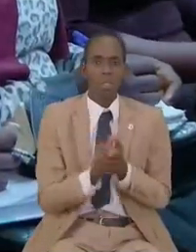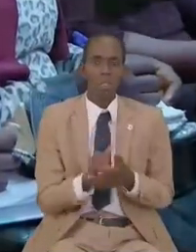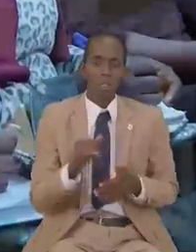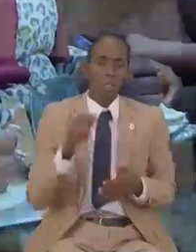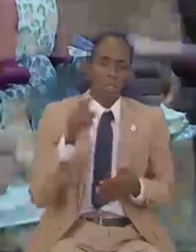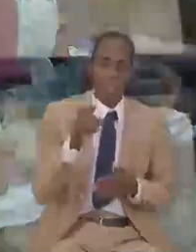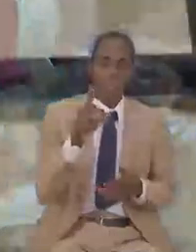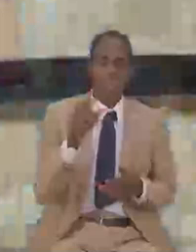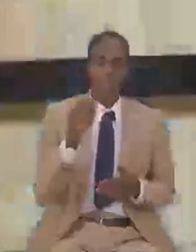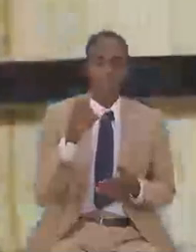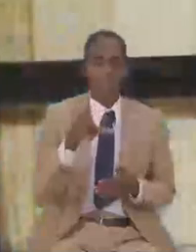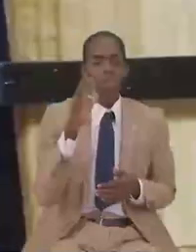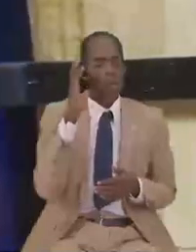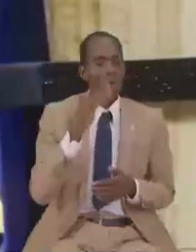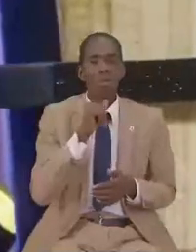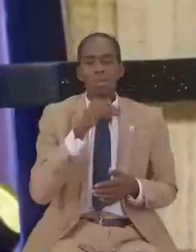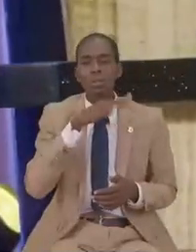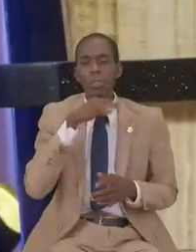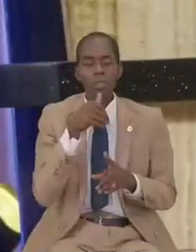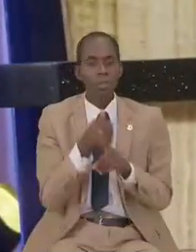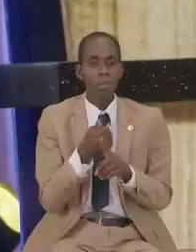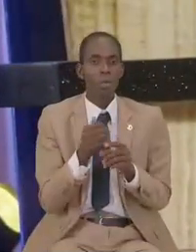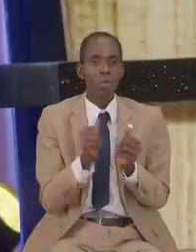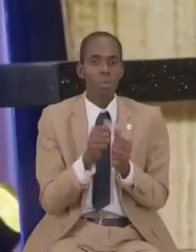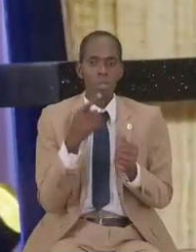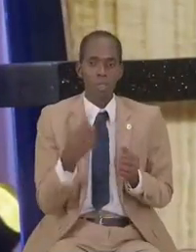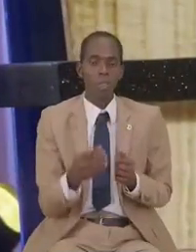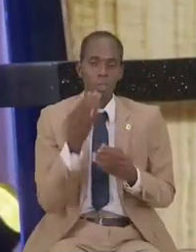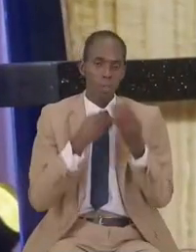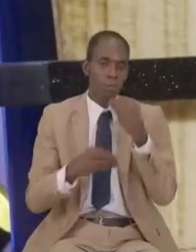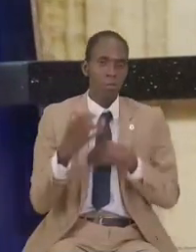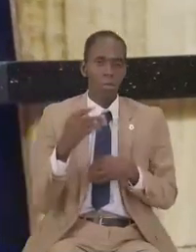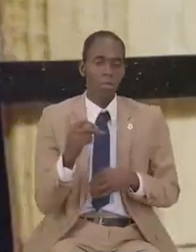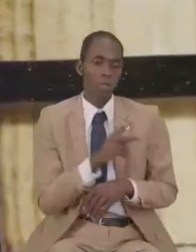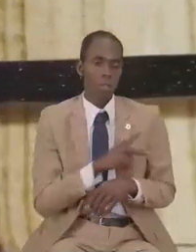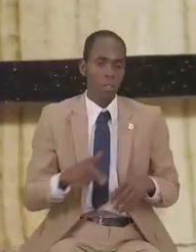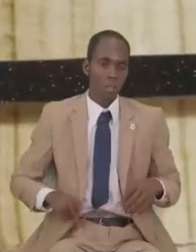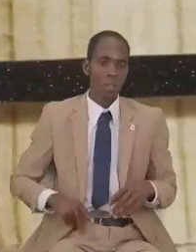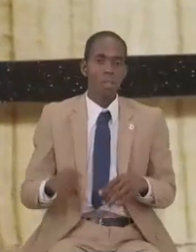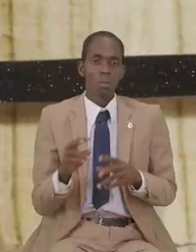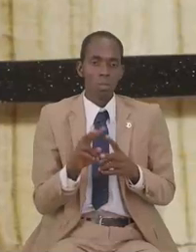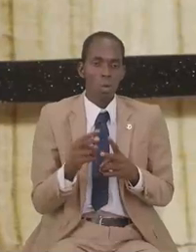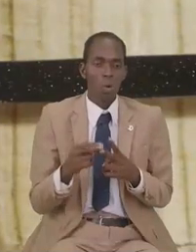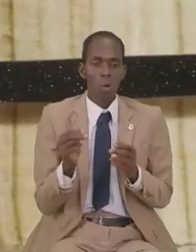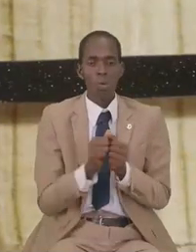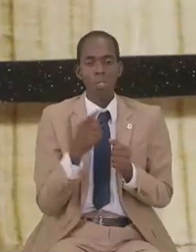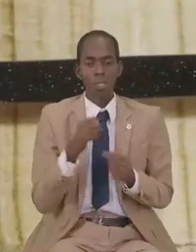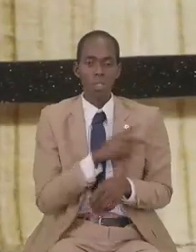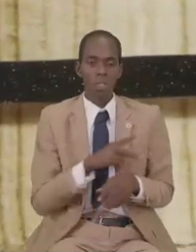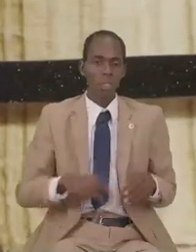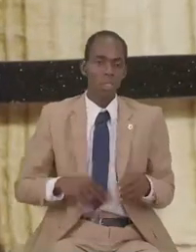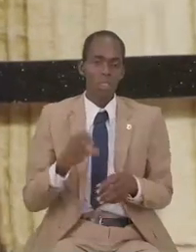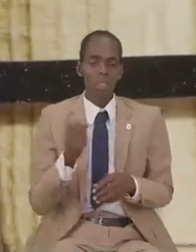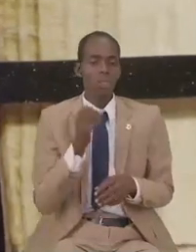pas se souiller par les mets du roi et par le vin dont le roi buvait. Et